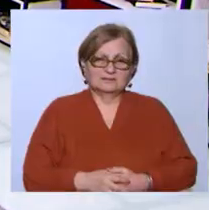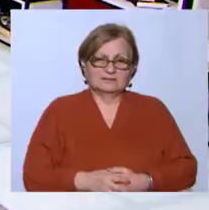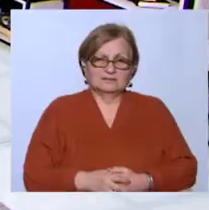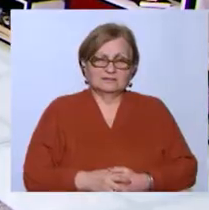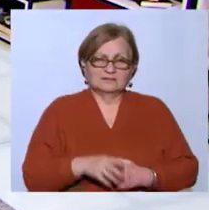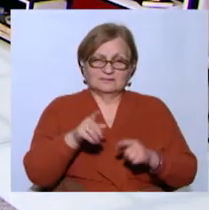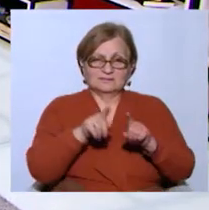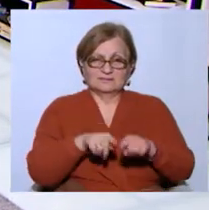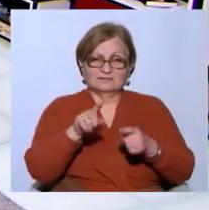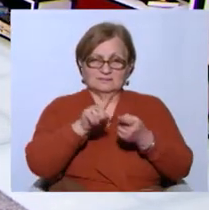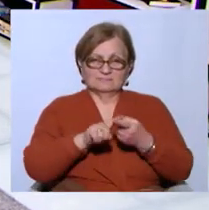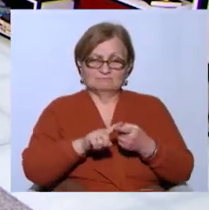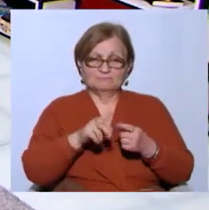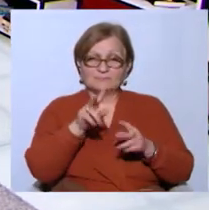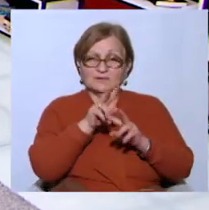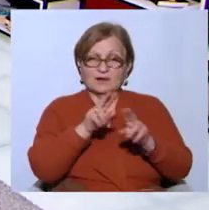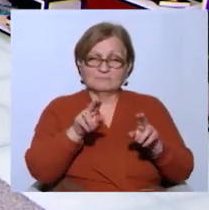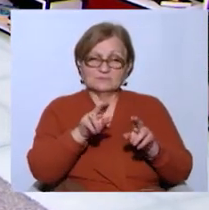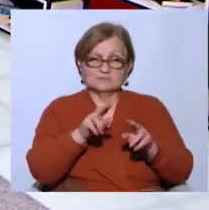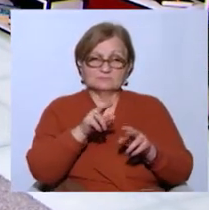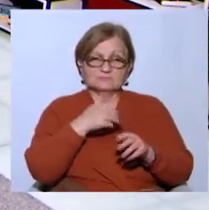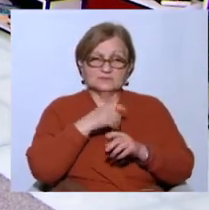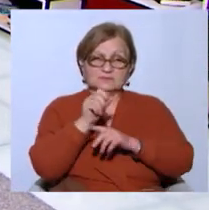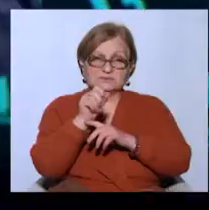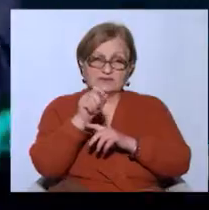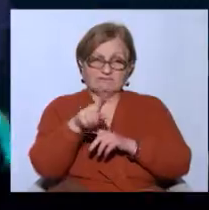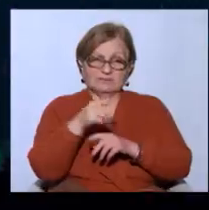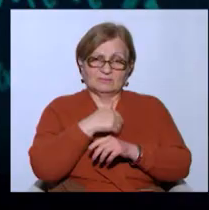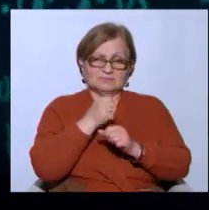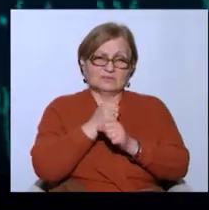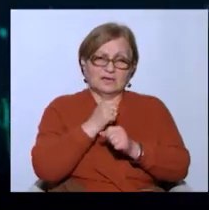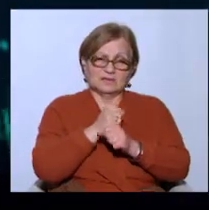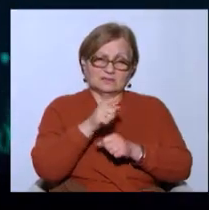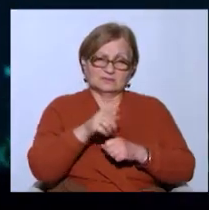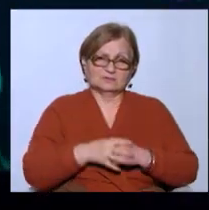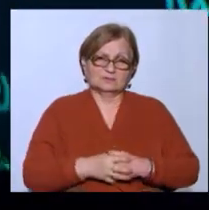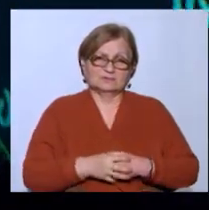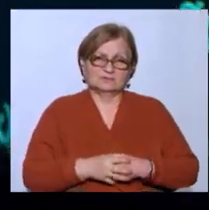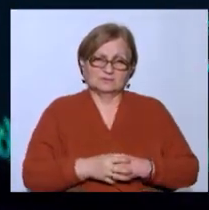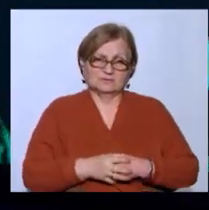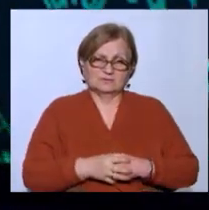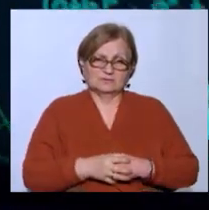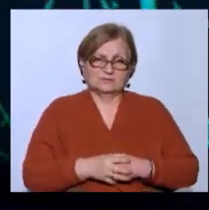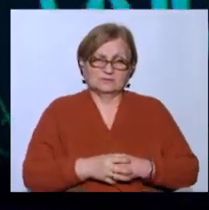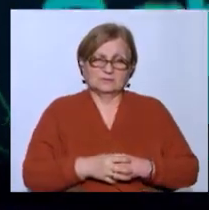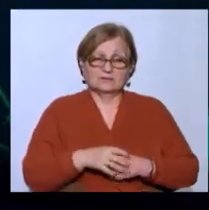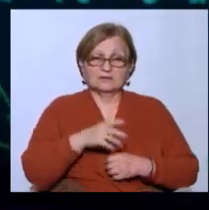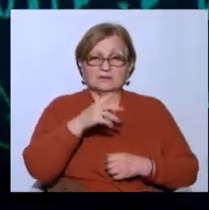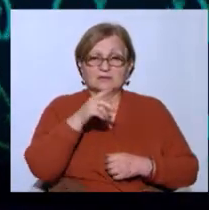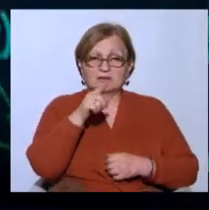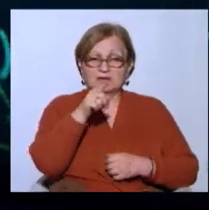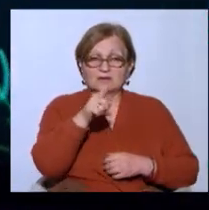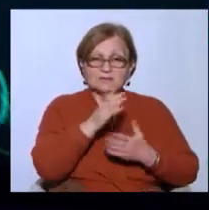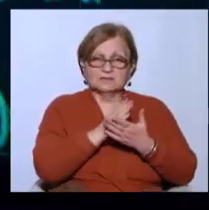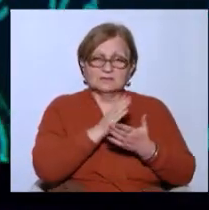ამასთან დაკავშირებით ამის მსგავსი 60-ანა მინდა რომ გააკეთოთ, აქ დავალებაში გიწერიათ, შეგიძლიათ გააჩეროთ შესაბამისად კადრი და ნახოთ. ეს